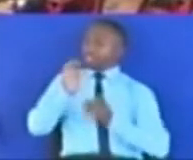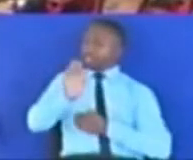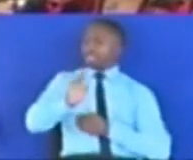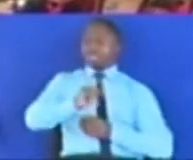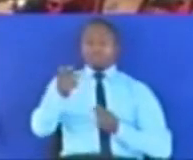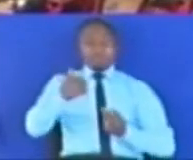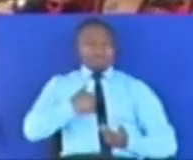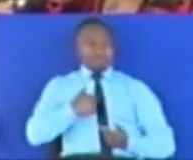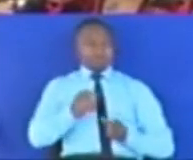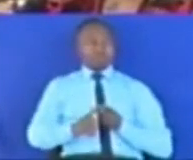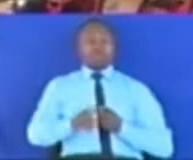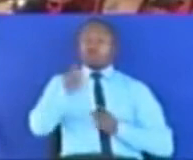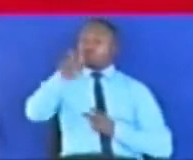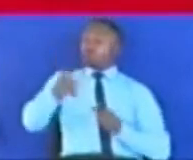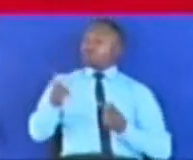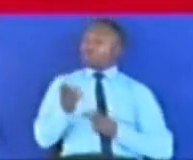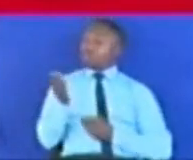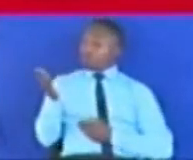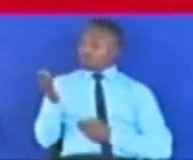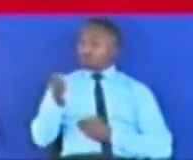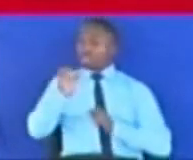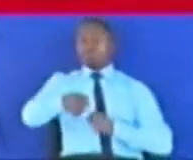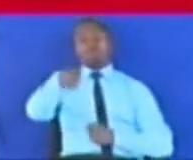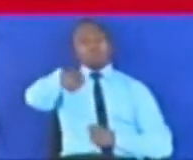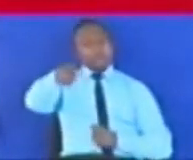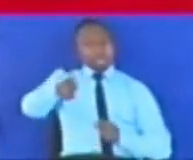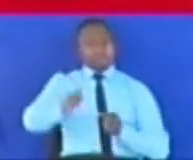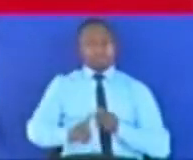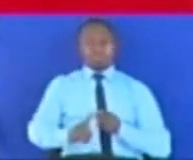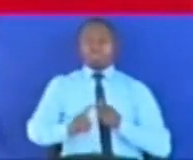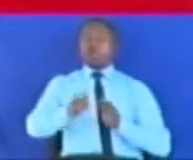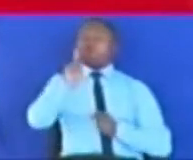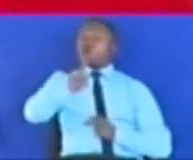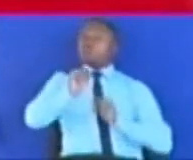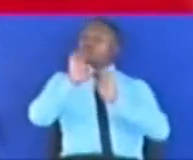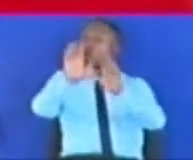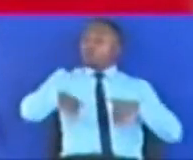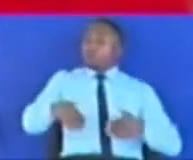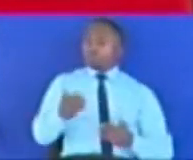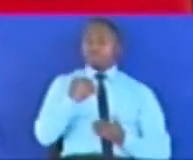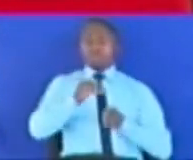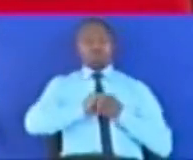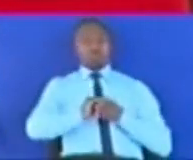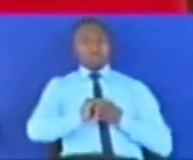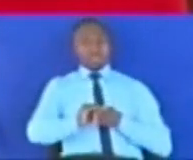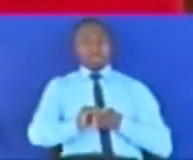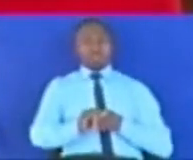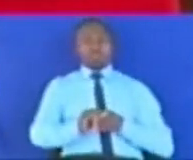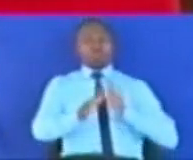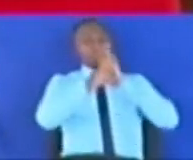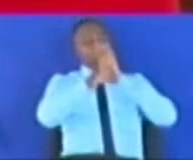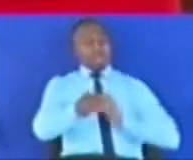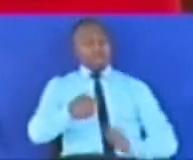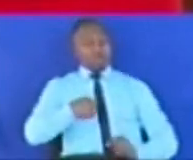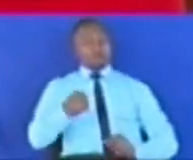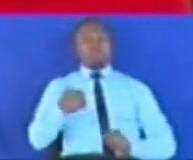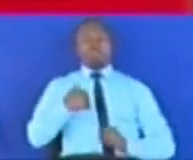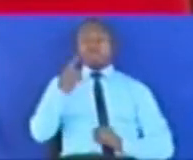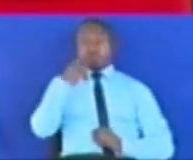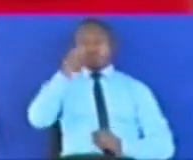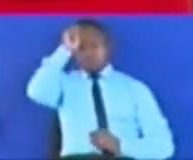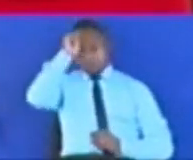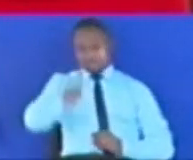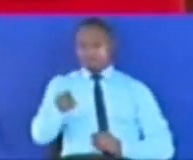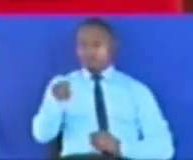Mr. Gwajima ni lazima tuwapongeze na nikubali. Anaka kuna wabunge wangetaka kutumika wakataka kukidharau, lakini nimeona